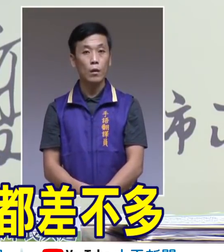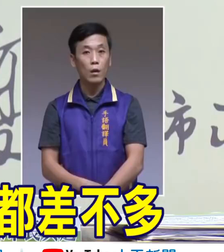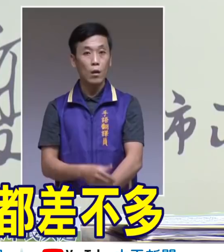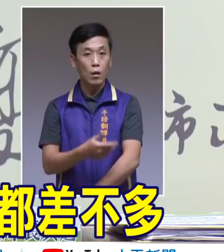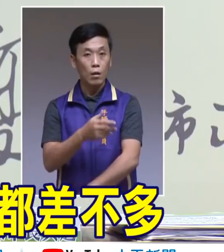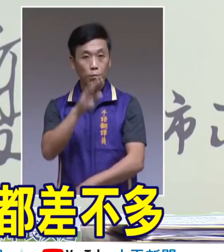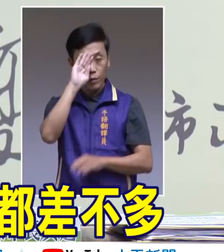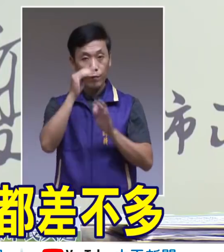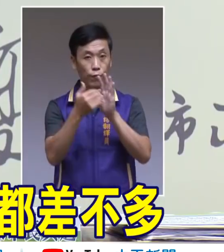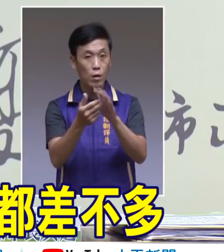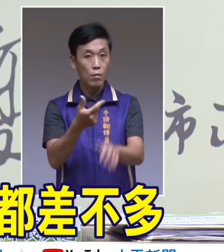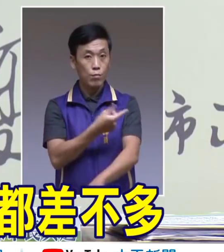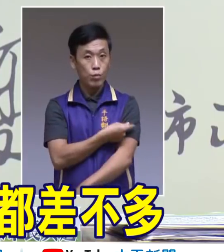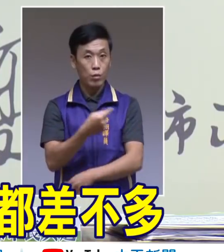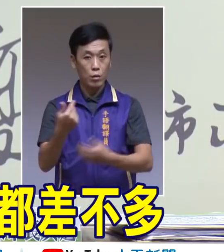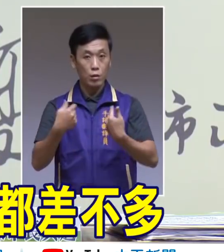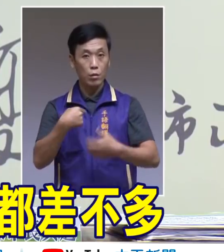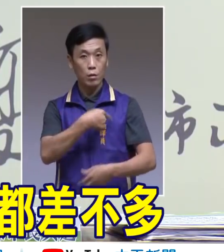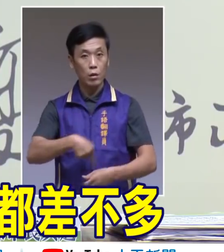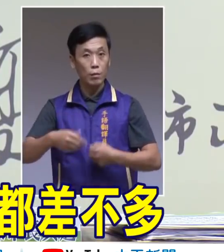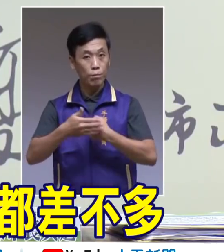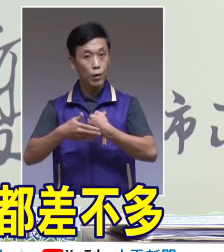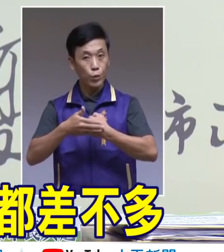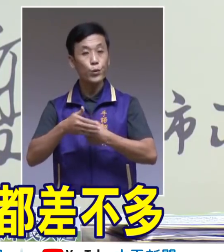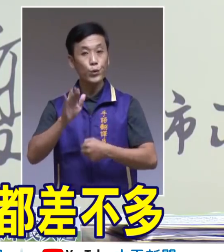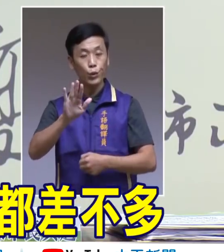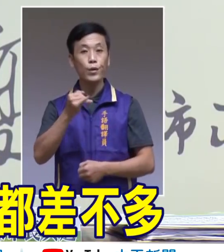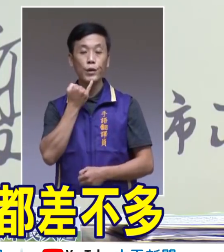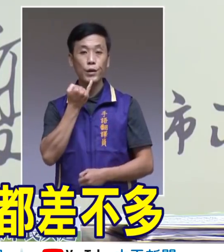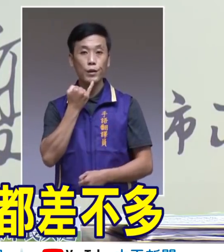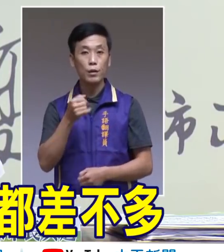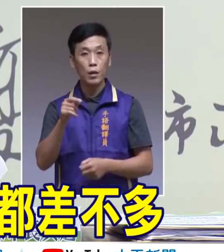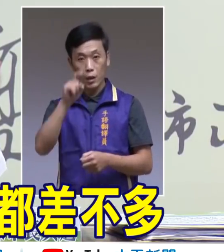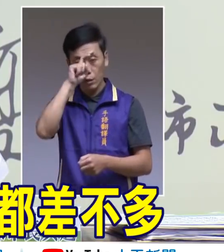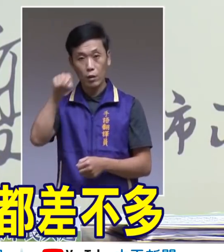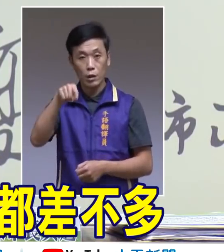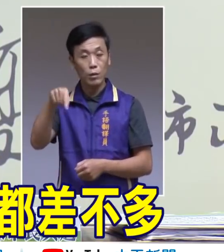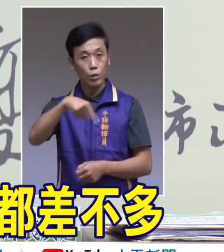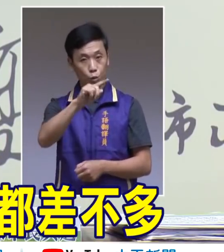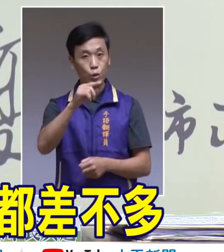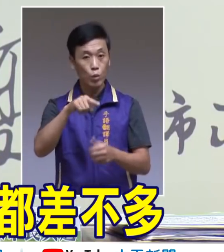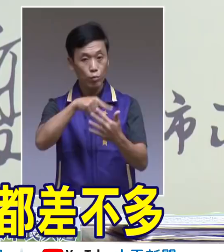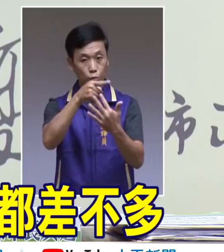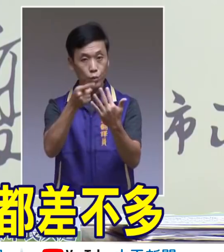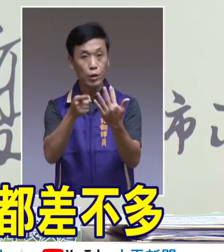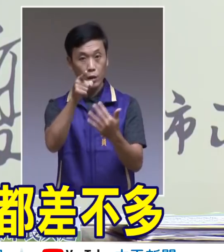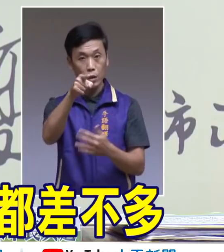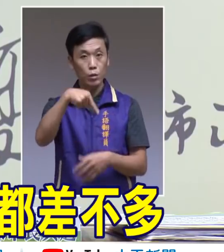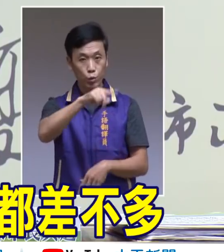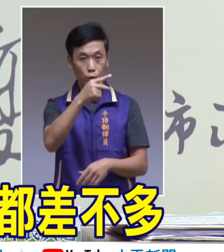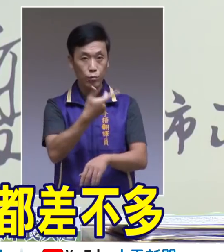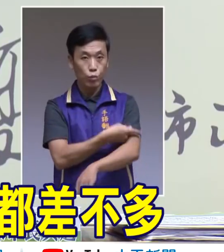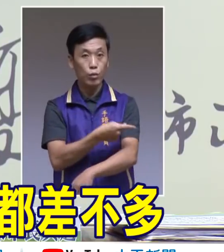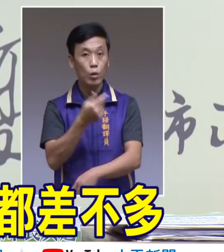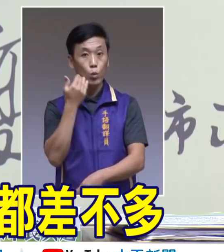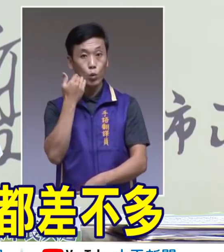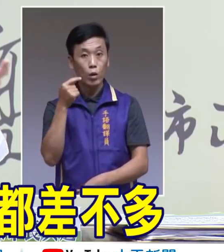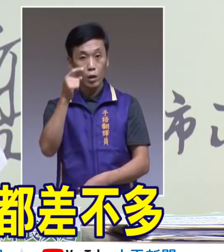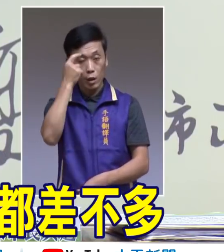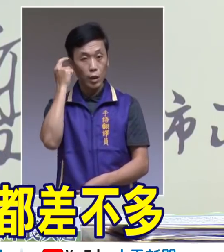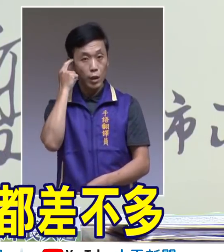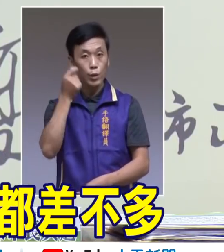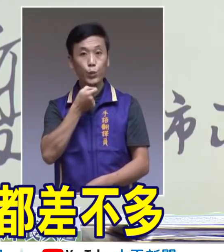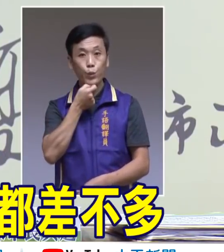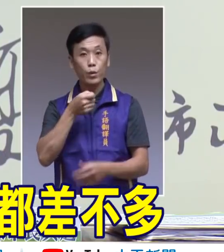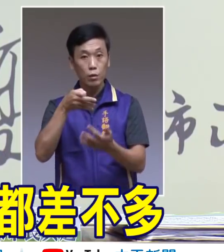有打疫苗就有保护的意思啦。好，所以这个要拜托大家赶快去打疫苗，轮到就去打假如没有医院医院登记的时候就